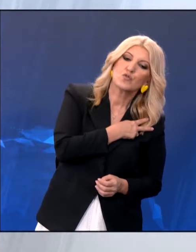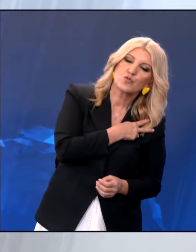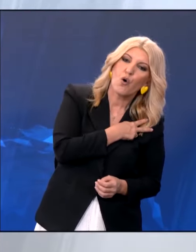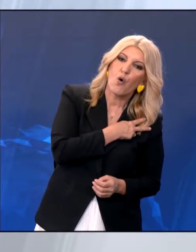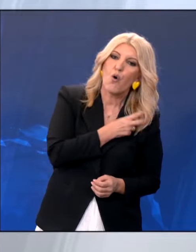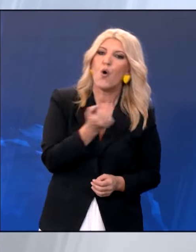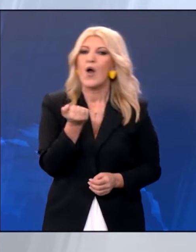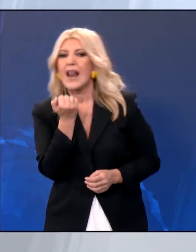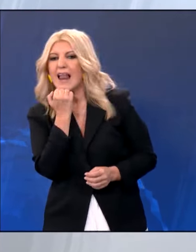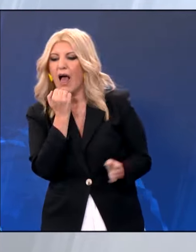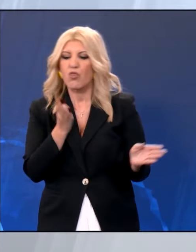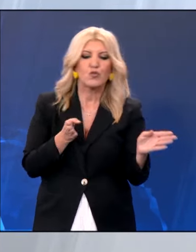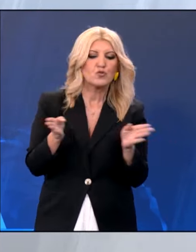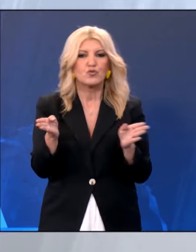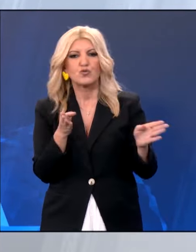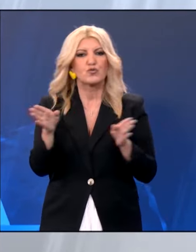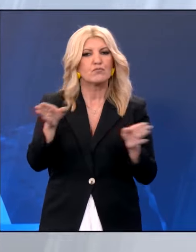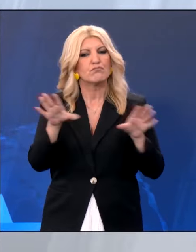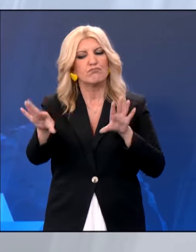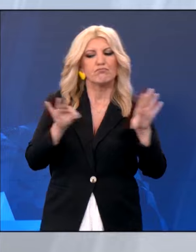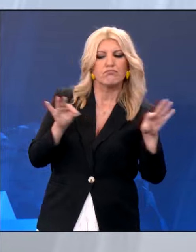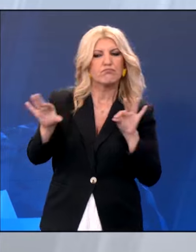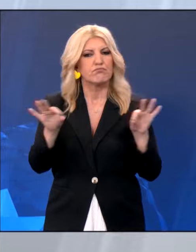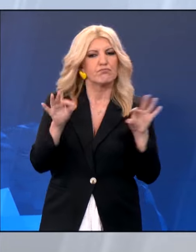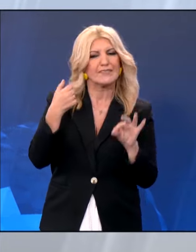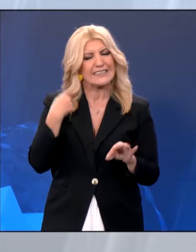I know right from wrong.